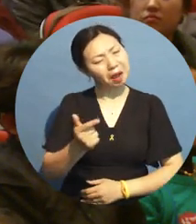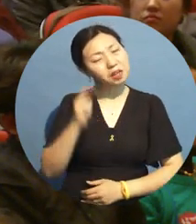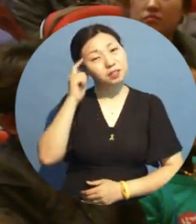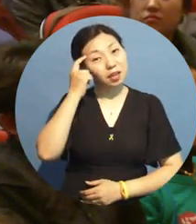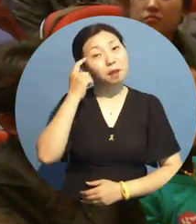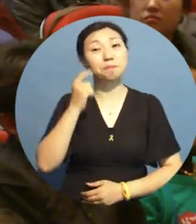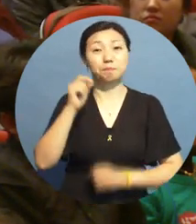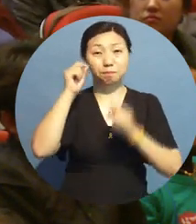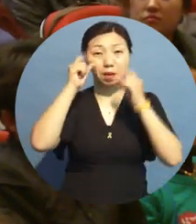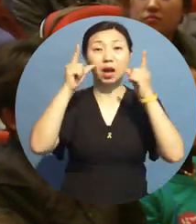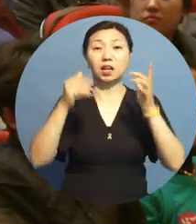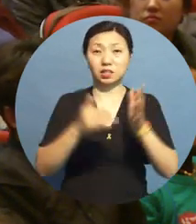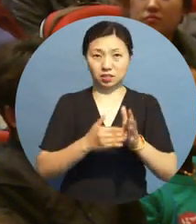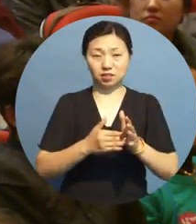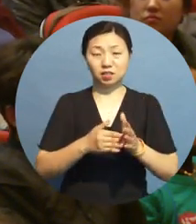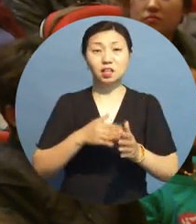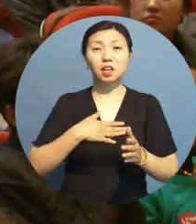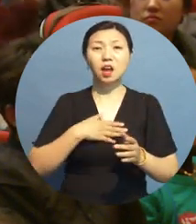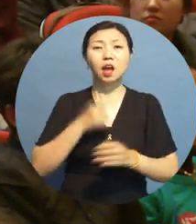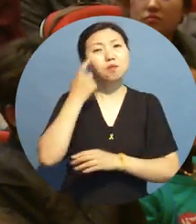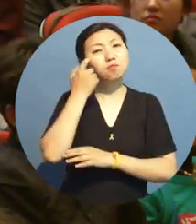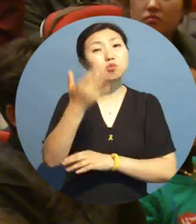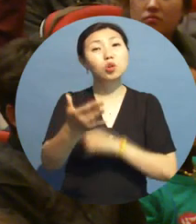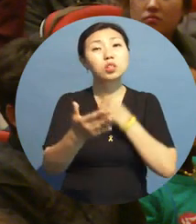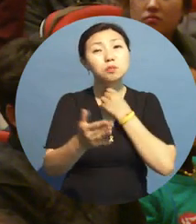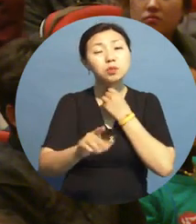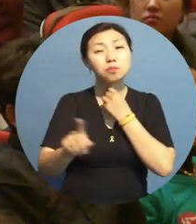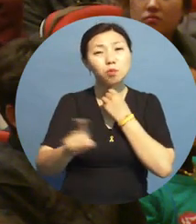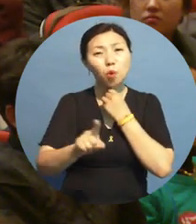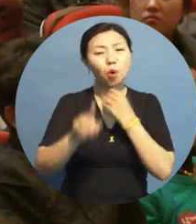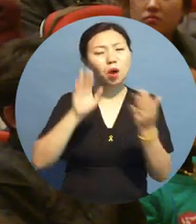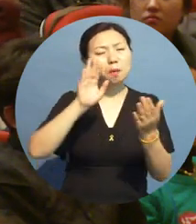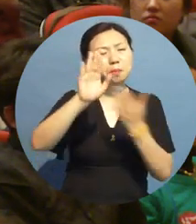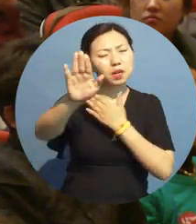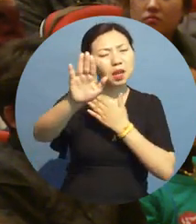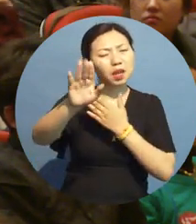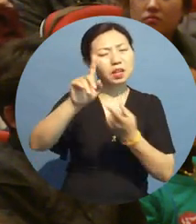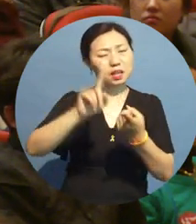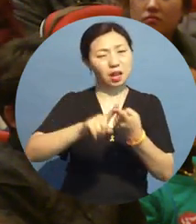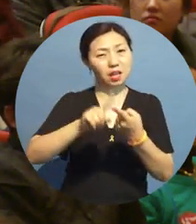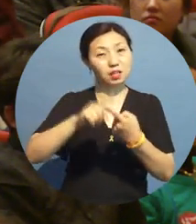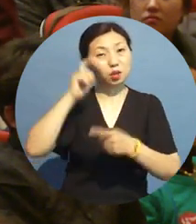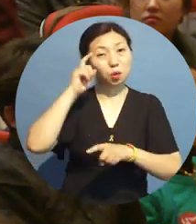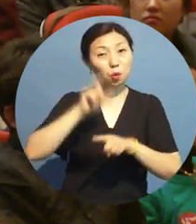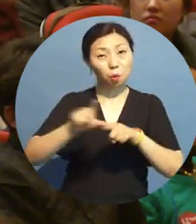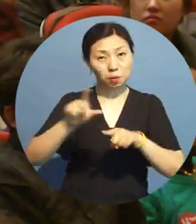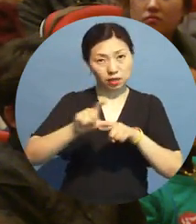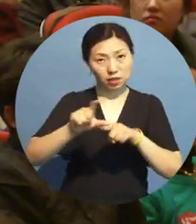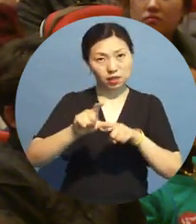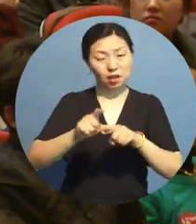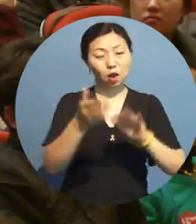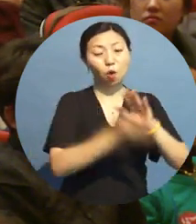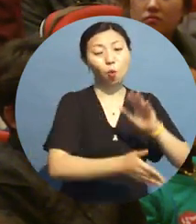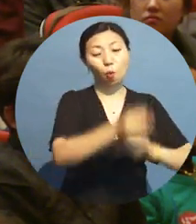같습니다. 이제 제가 드리고 싶은 말씀은, 진로